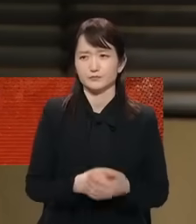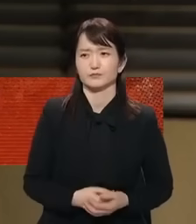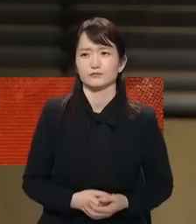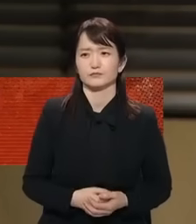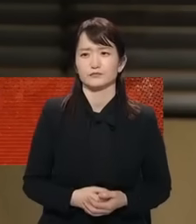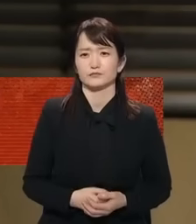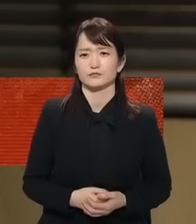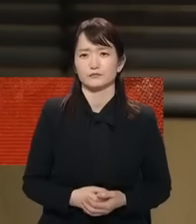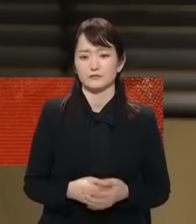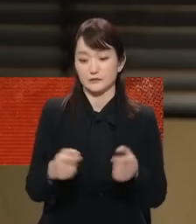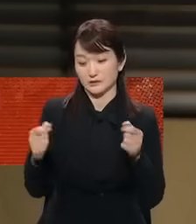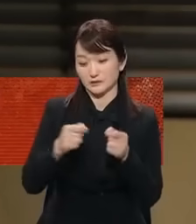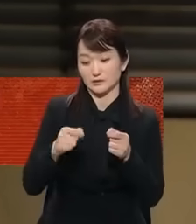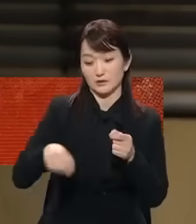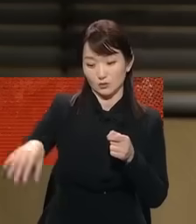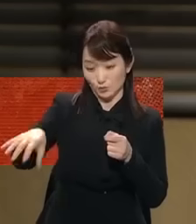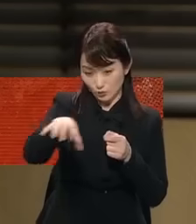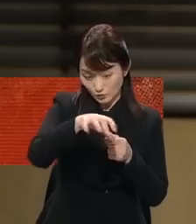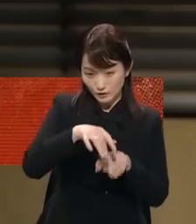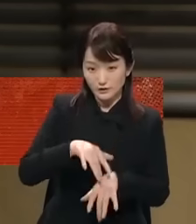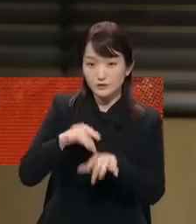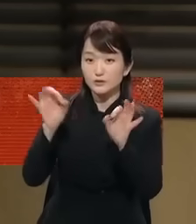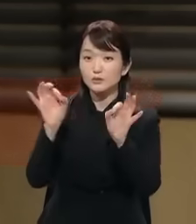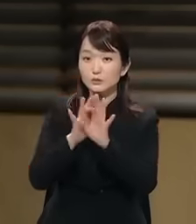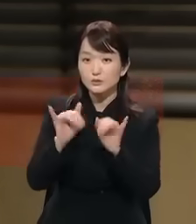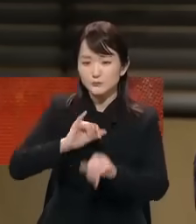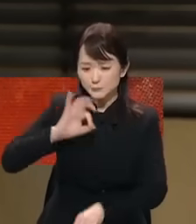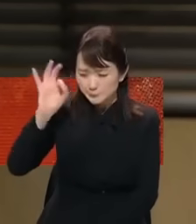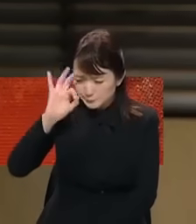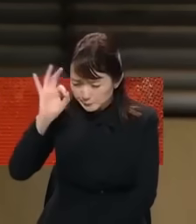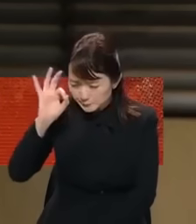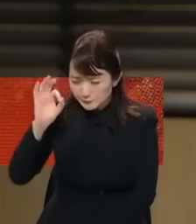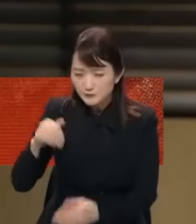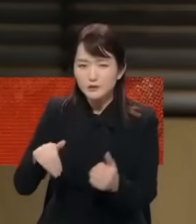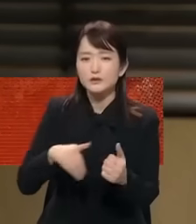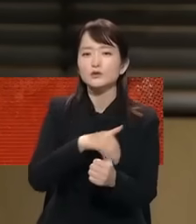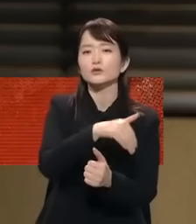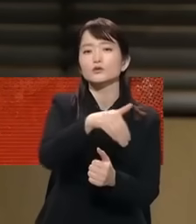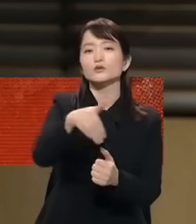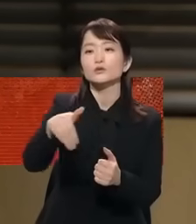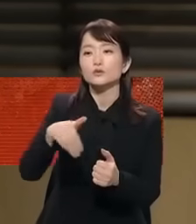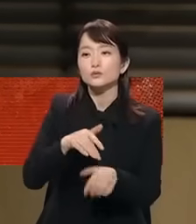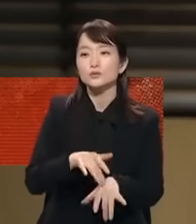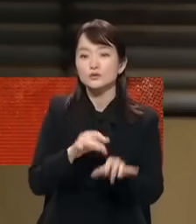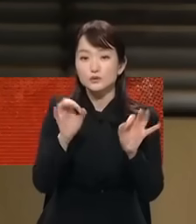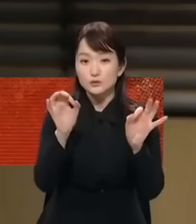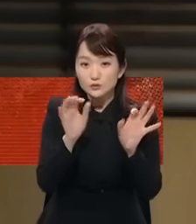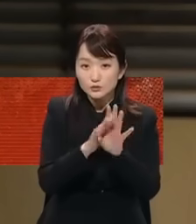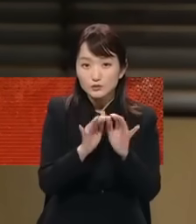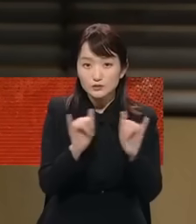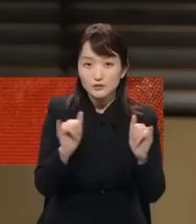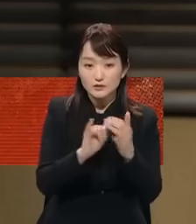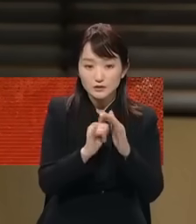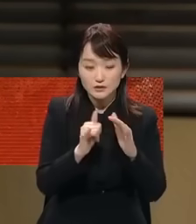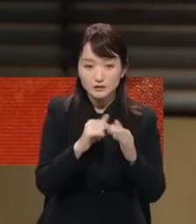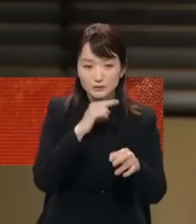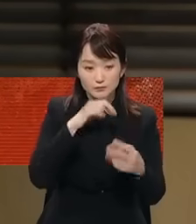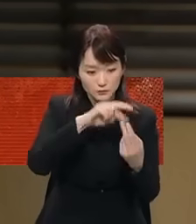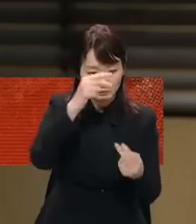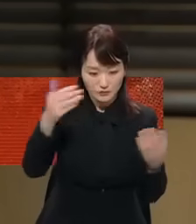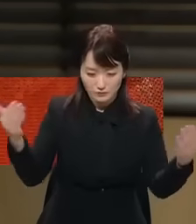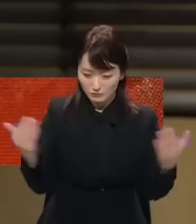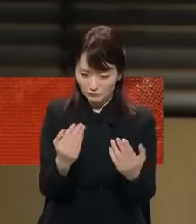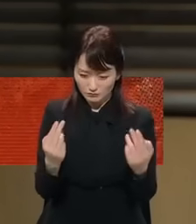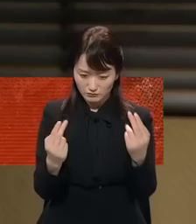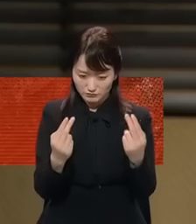실종자들을 대상으로 수사를 시작을 했습니다 그 주변 사람들 중에서 실종자의 가족들 DNA 모아서 대조 했는데 얼마